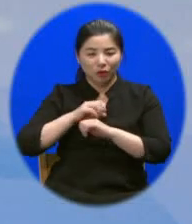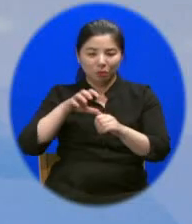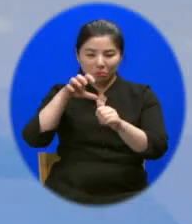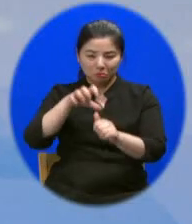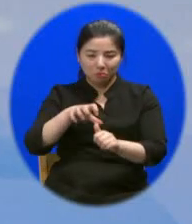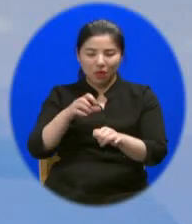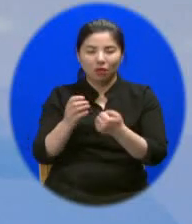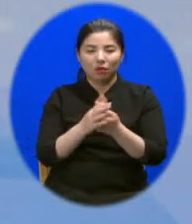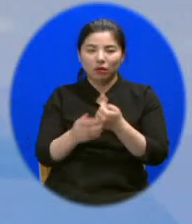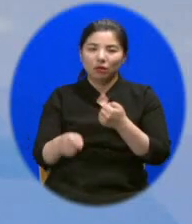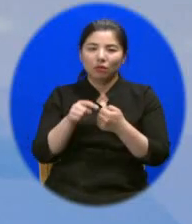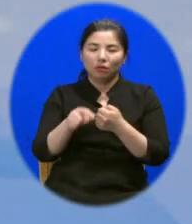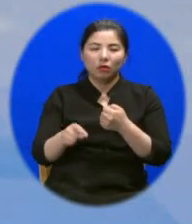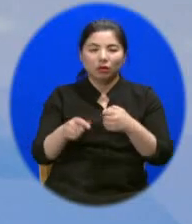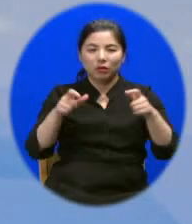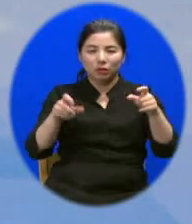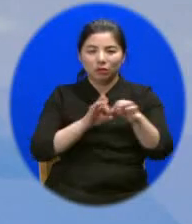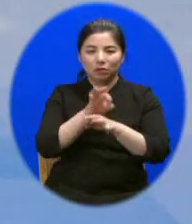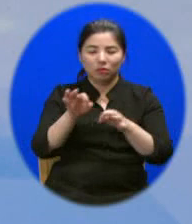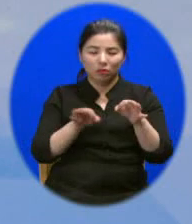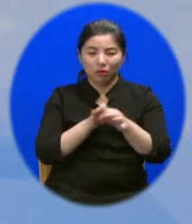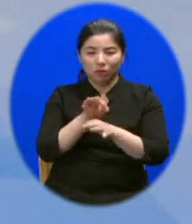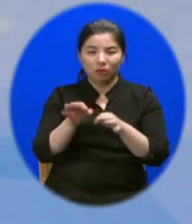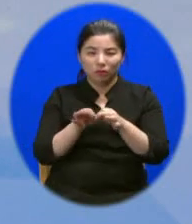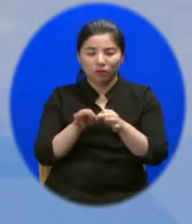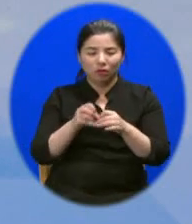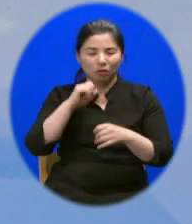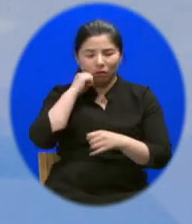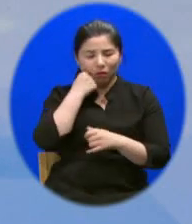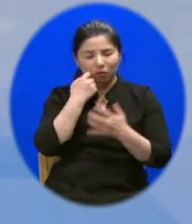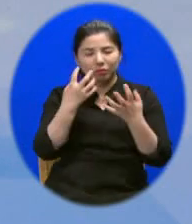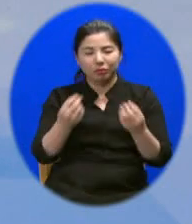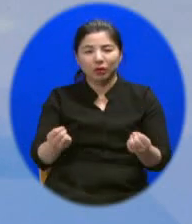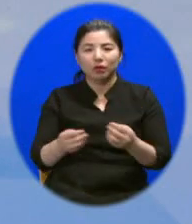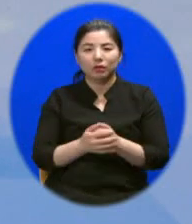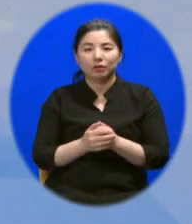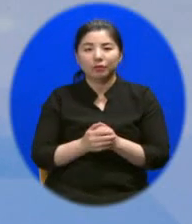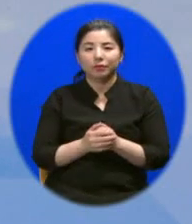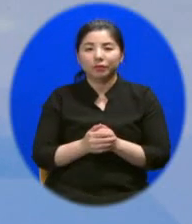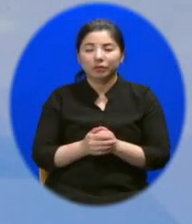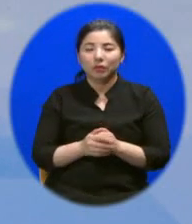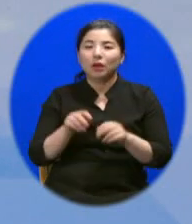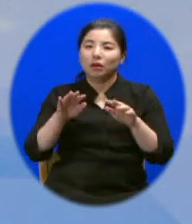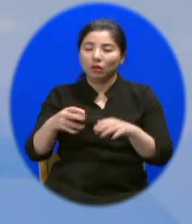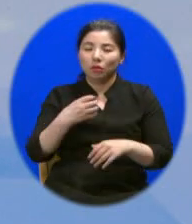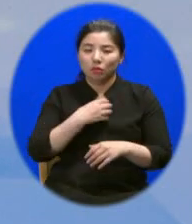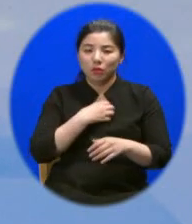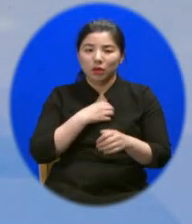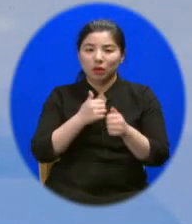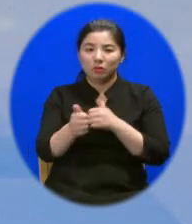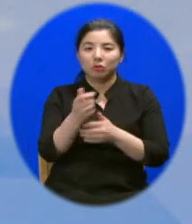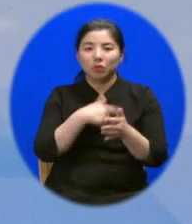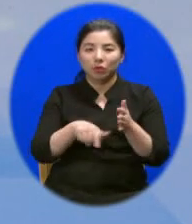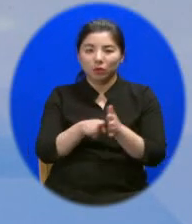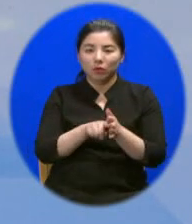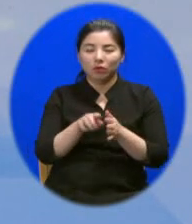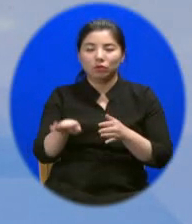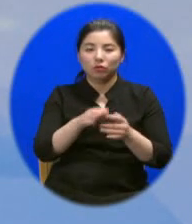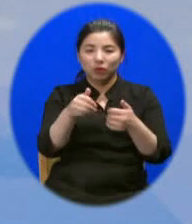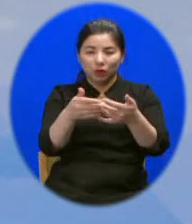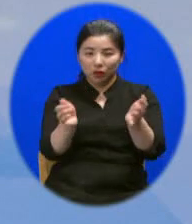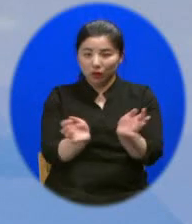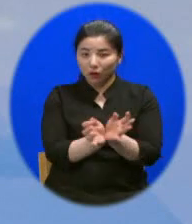지역경제 어려움이 가중되고 있는 이런 현상도 나타났습니다 아 이런 위기 극복을 위해서 우리 저희도